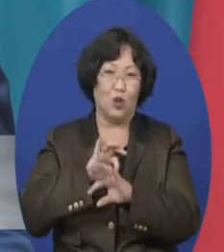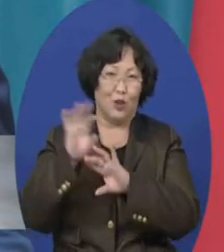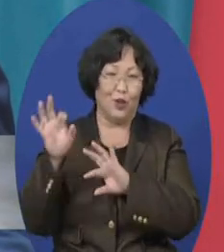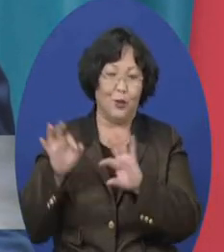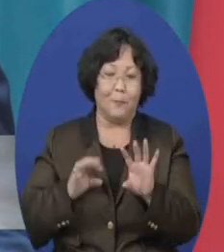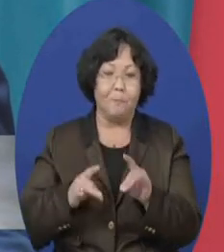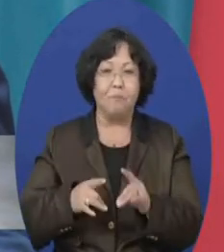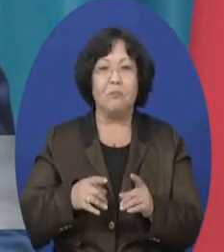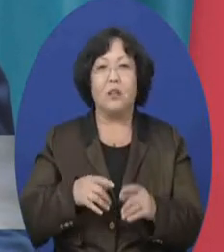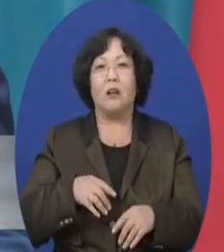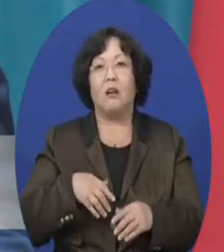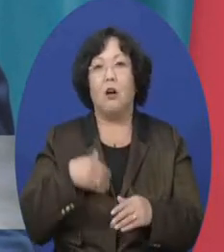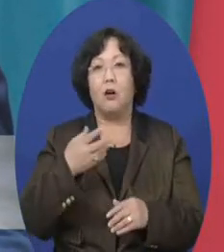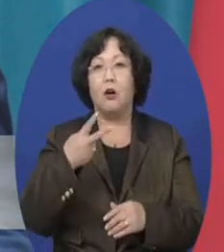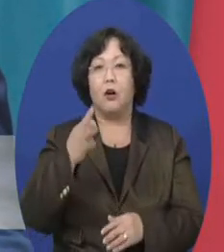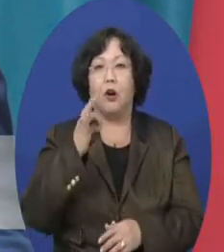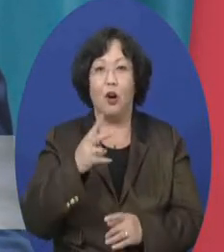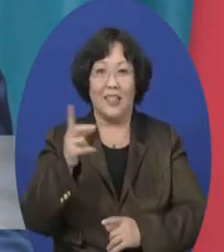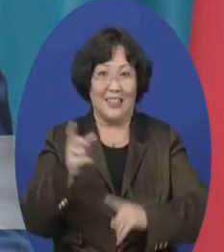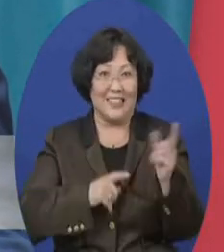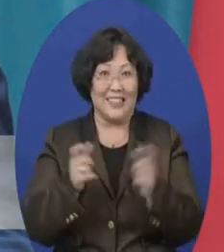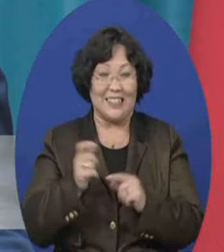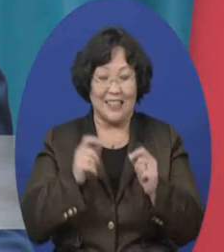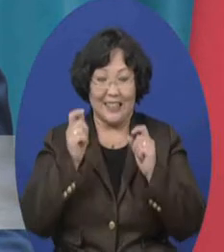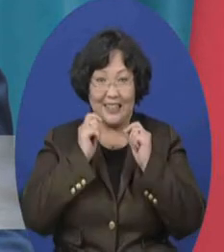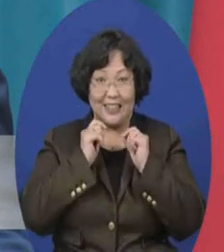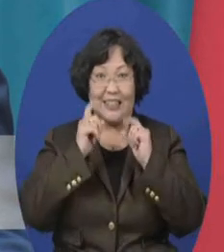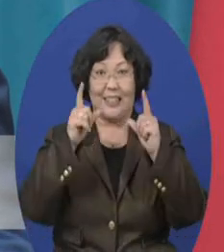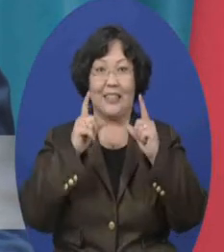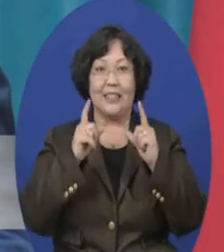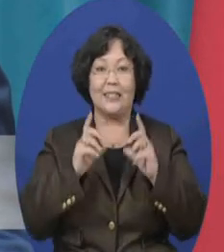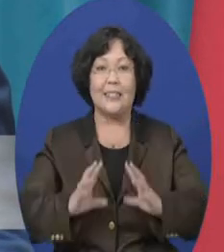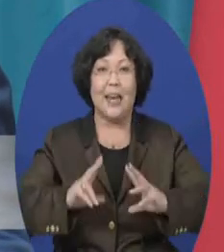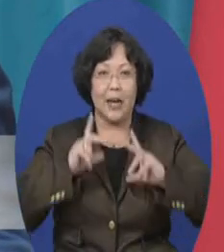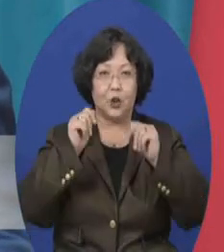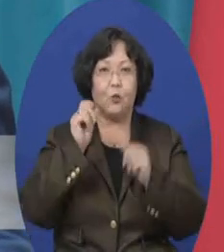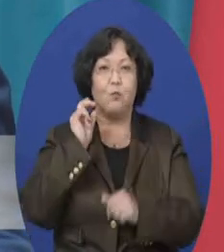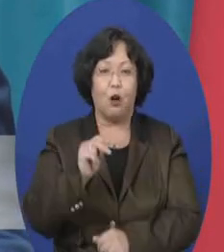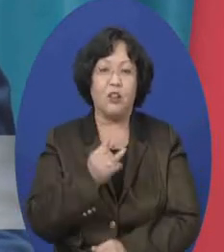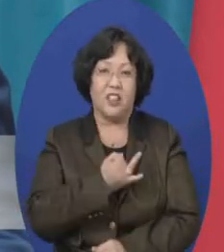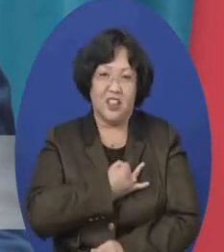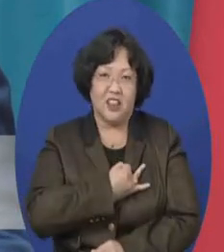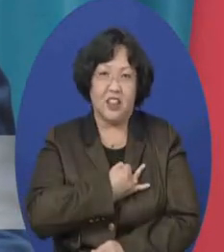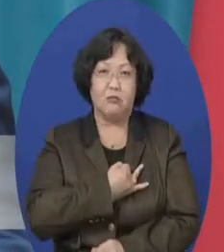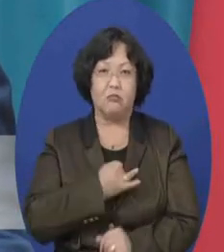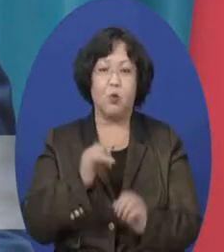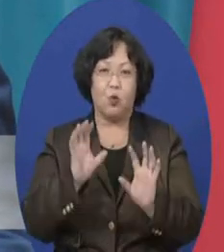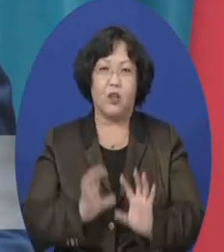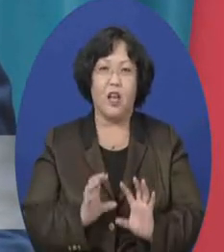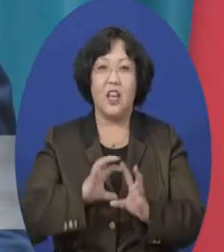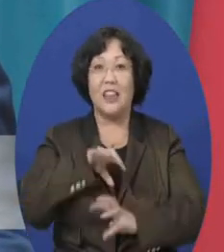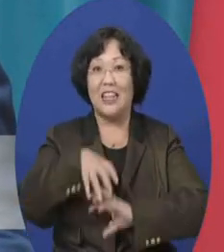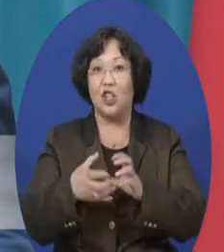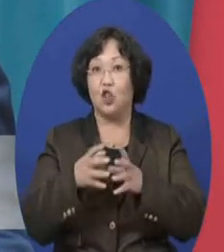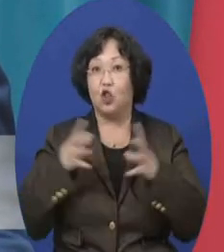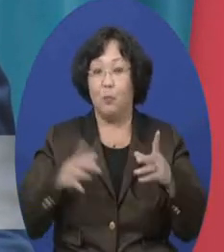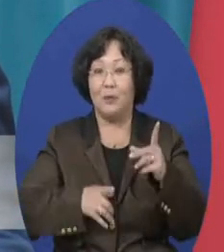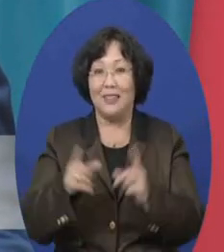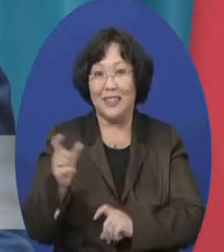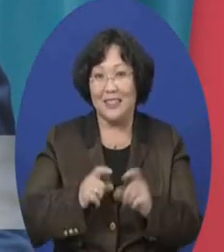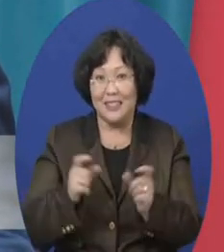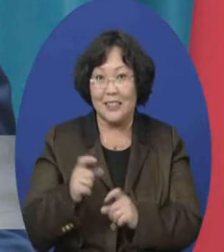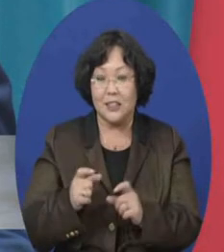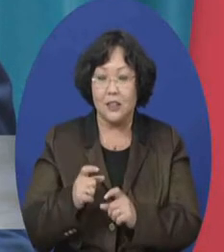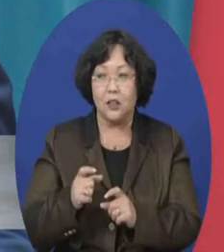дээр эдийн засгийн нэлен тийм дэлгэлттэй өсөлттэй ийм жилийг хүлээж байна. За бид мөн одоо энэ дэлхийн том эдийн засгийн